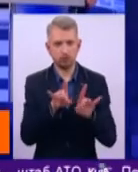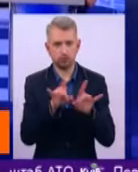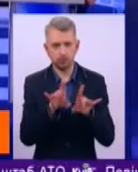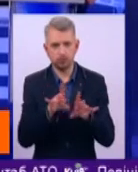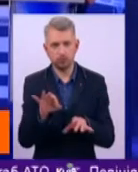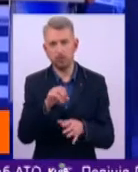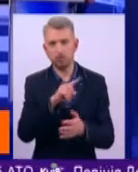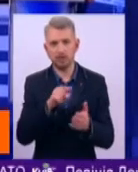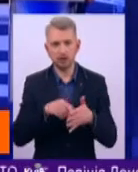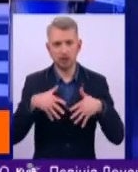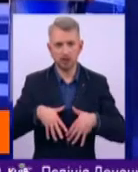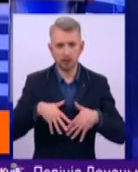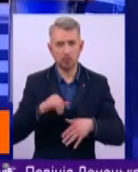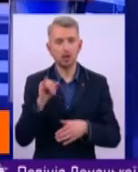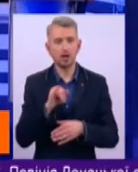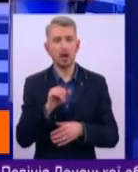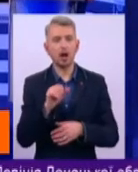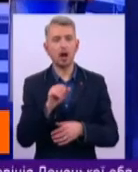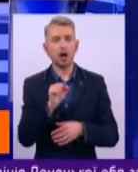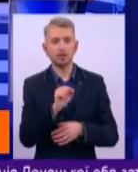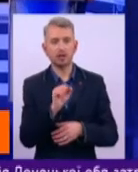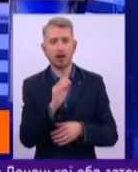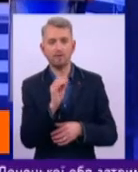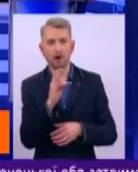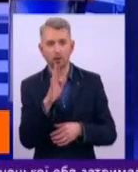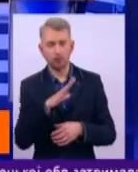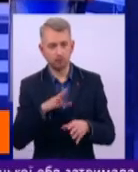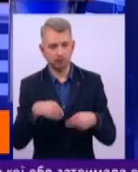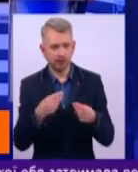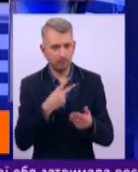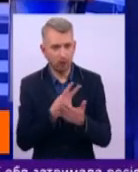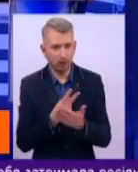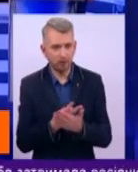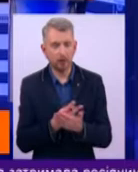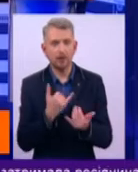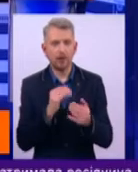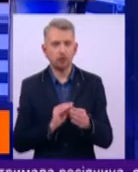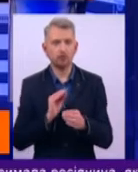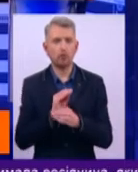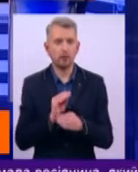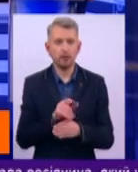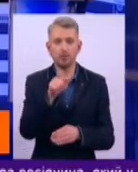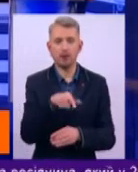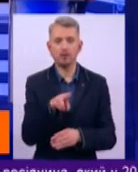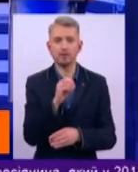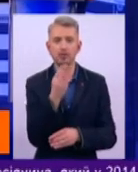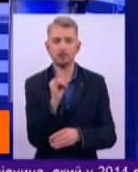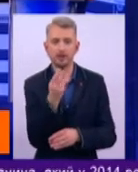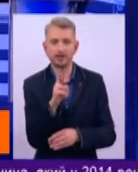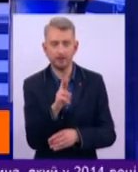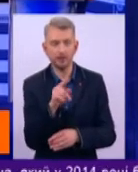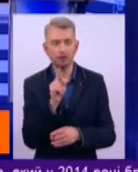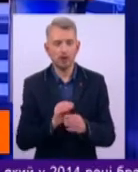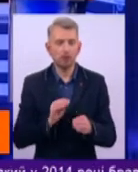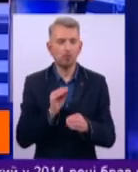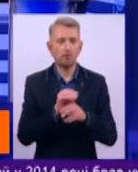по питаннях Криму, і Арсен Борисович Аваков надавав свої покази. Тобто зараз доповнюється, пан Дещиця, вони доповнюють